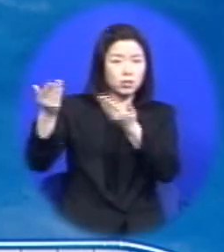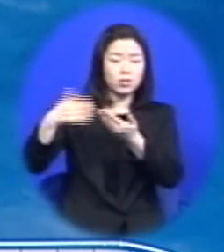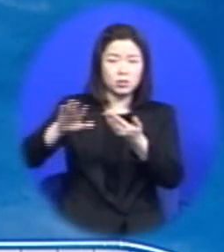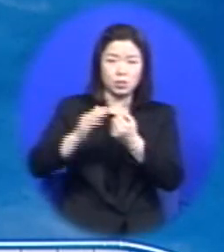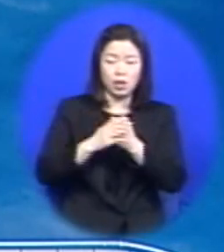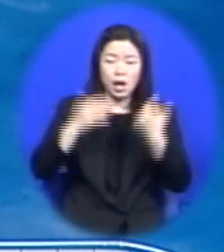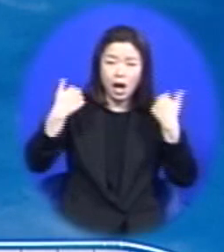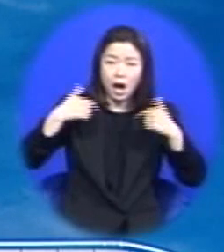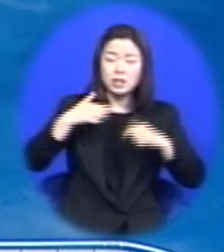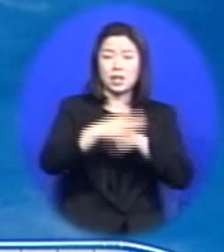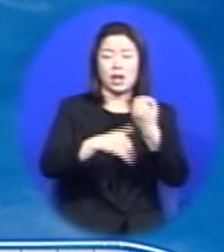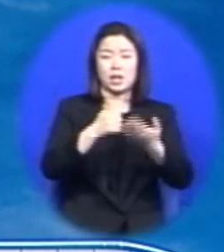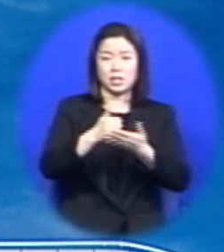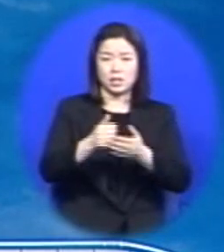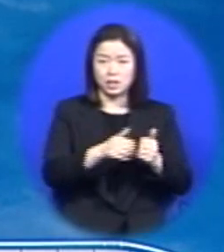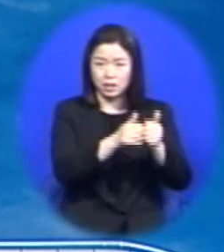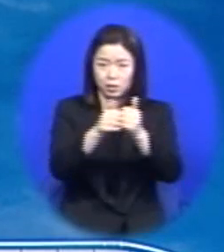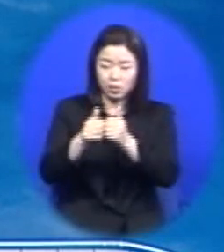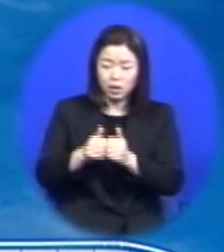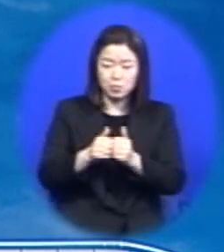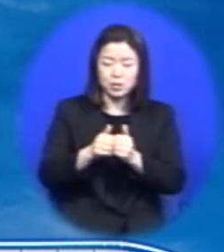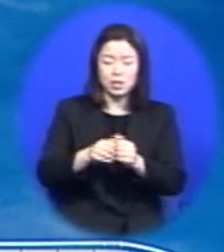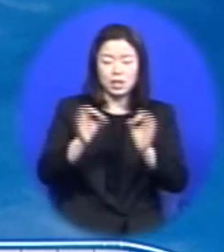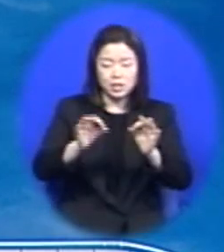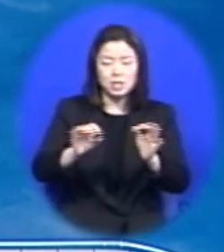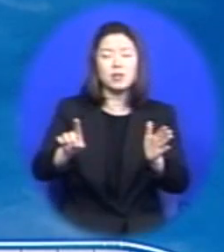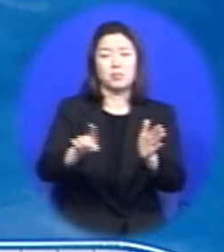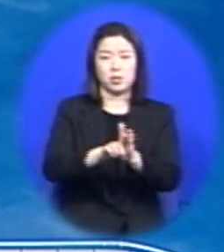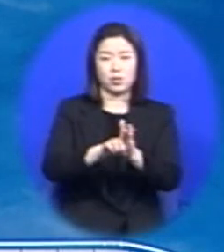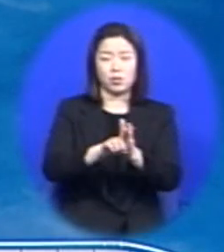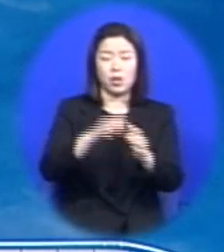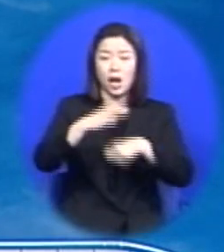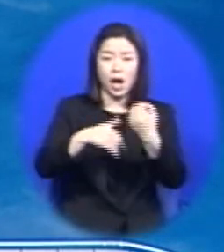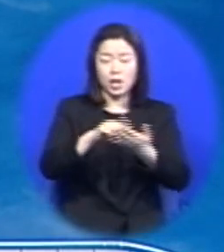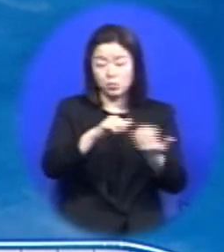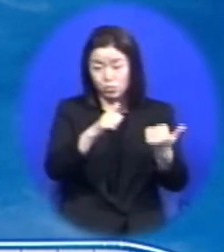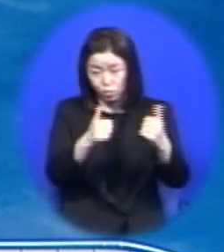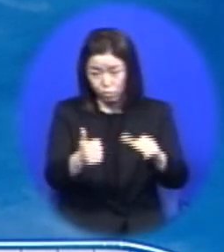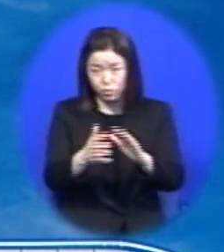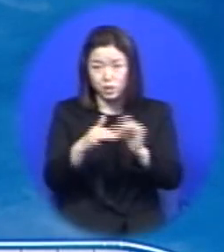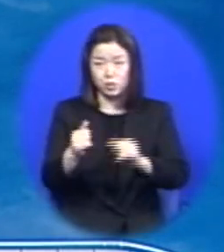동행하면서 이제는 믿어졌거든요. 하나님은 죽은 자도 살리신 하나님입니다.